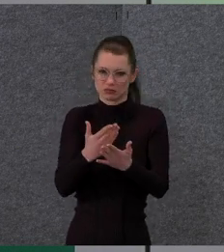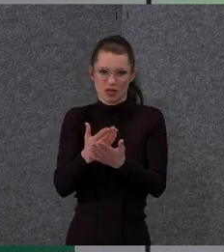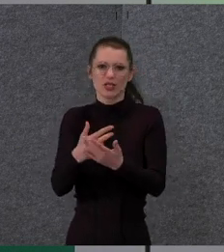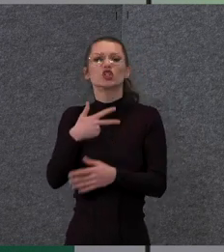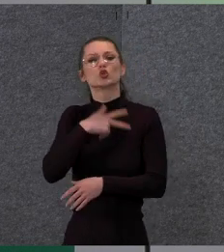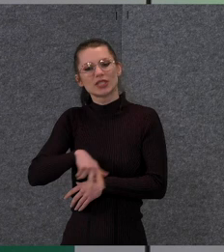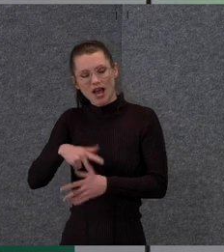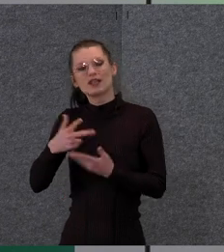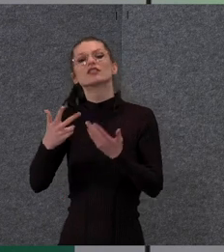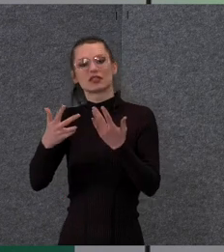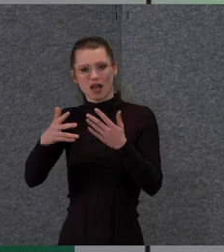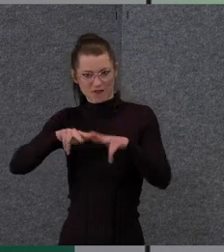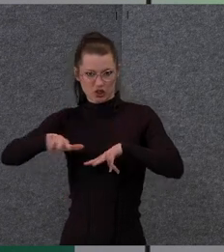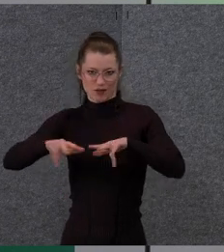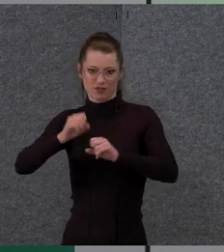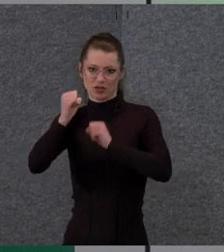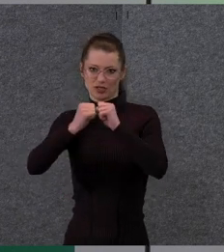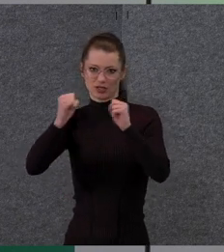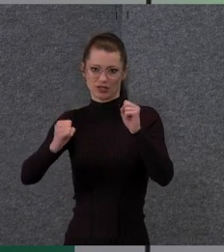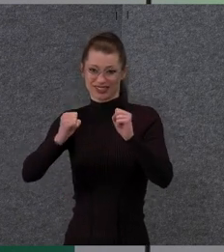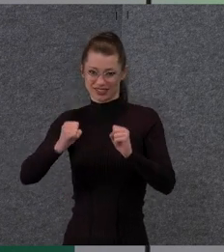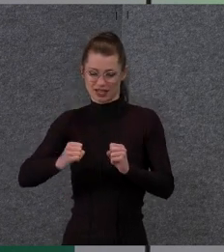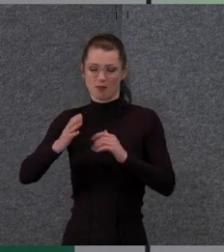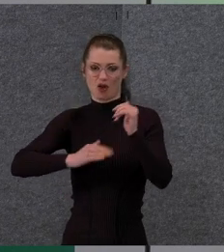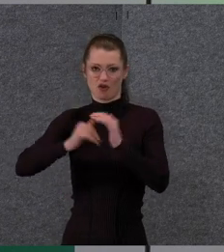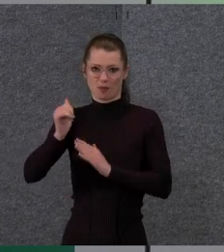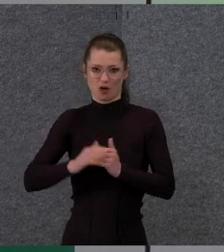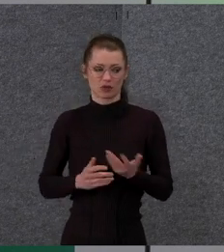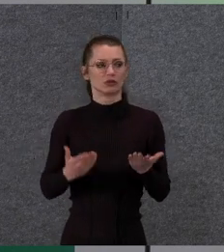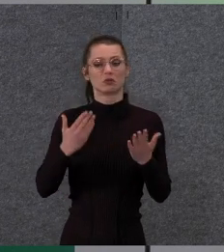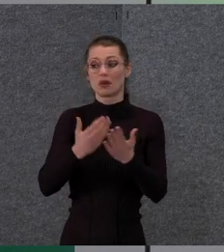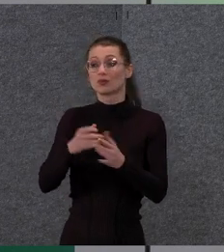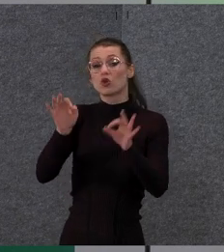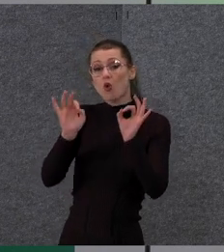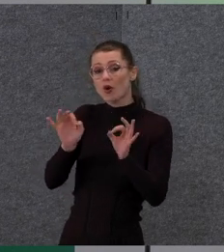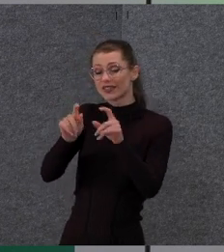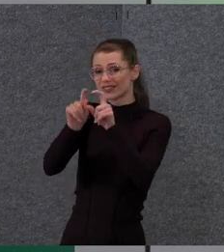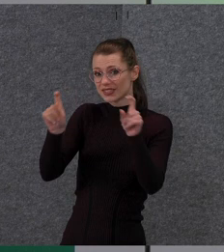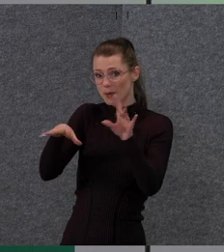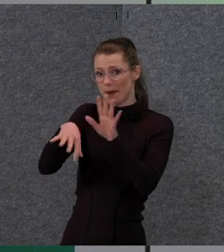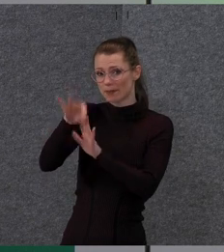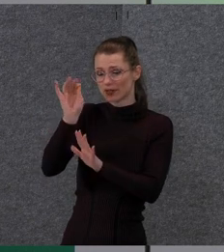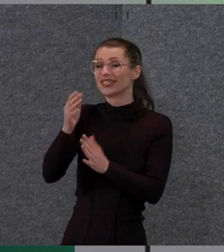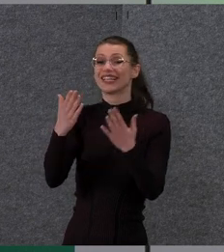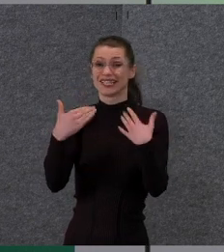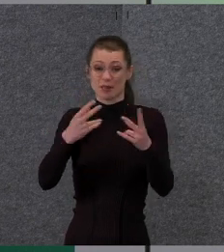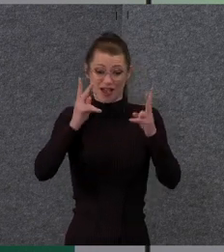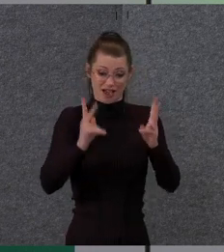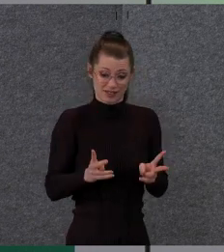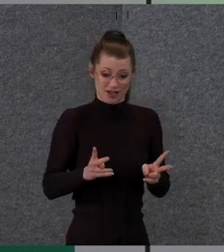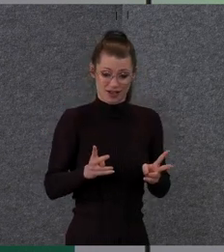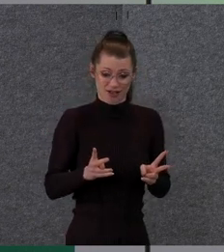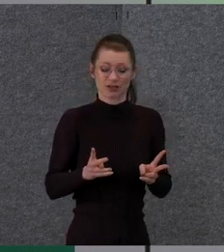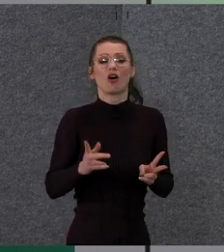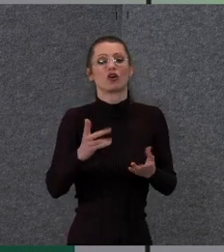soziales Wirtschaftssystem aufbauen. Ich sage das mal jetzt, picke mir jetzt mal ein ganz konkretes Thema raus, und zwar Klimagerechtigkeit